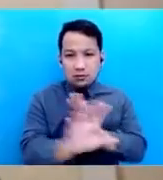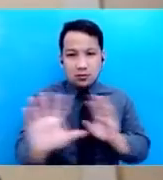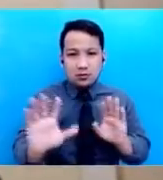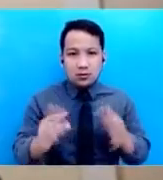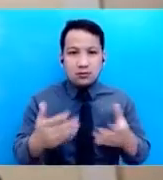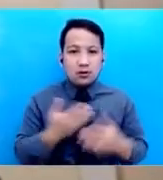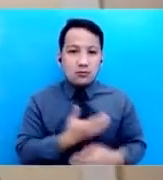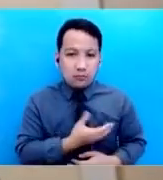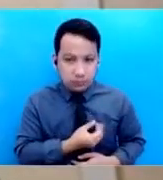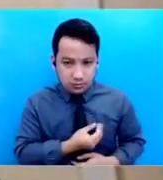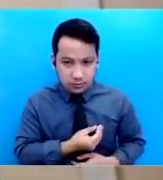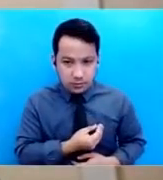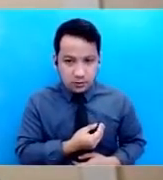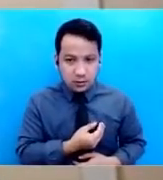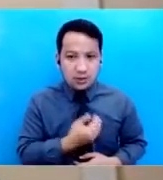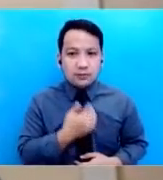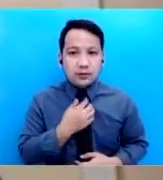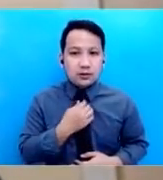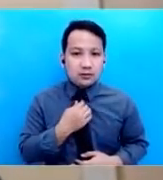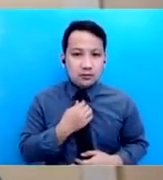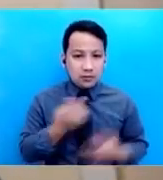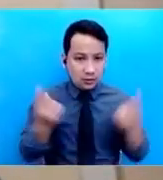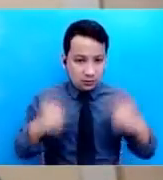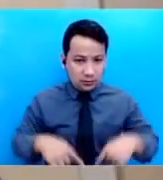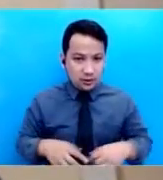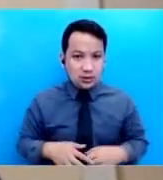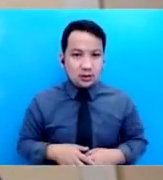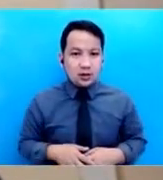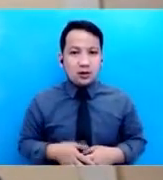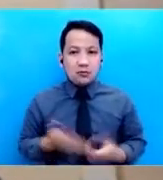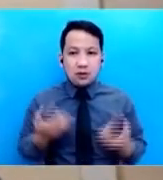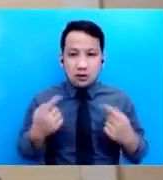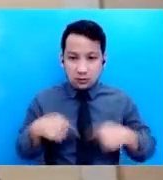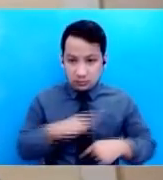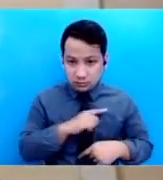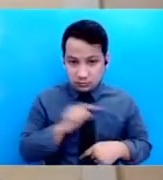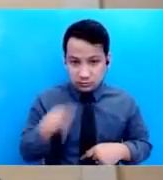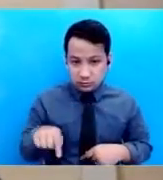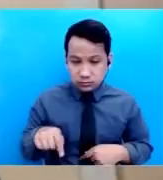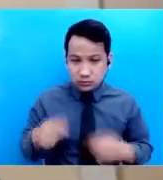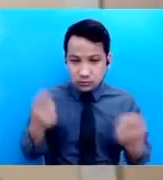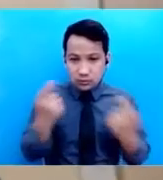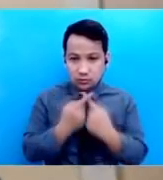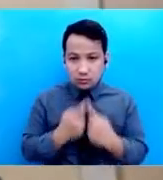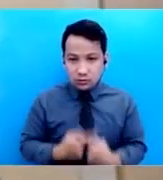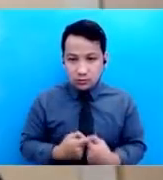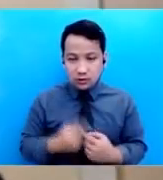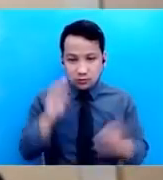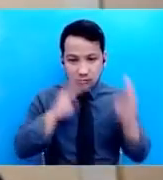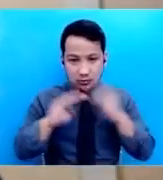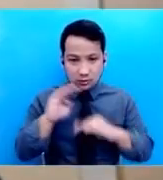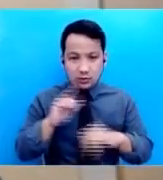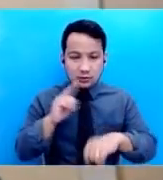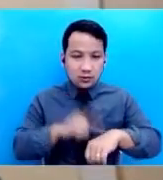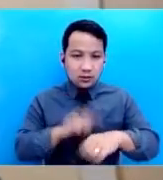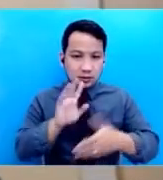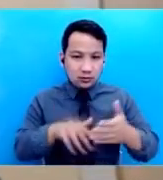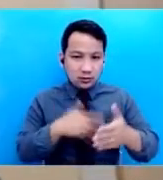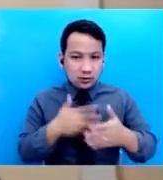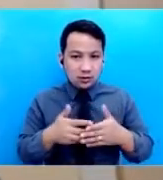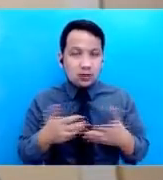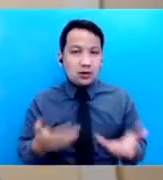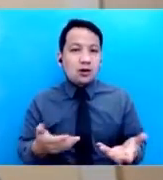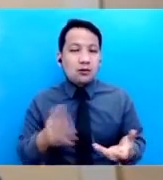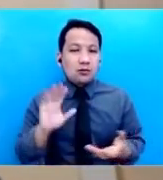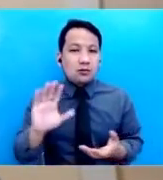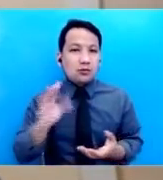matakot dito sa mga nangyayari at magkaroon ho na apprehension sa mga oras ng kanilang pagpasok at saka sa oras ng kanilang